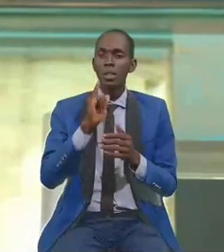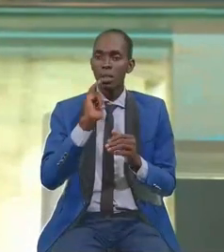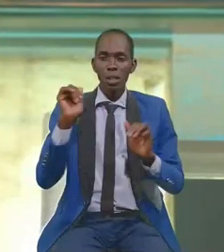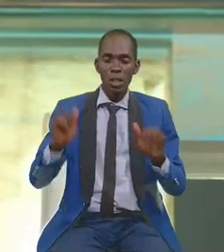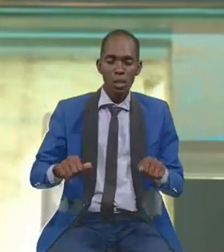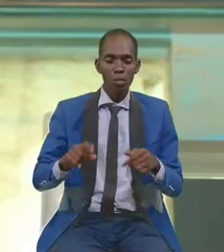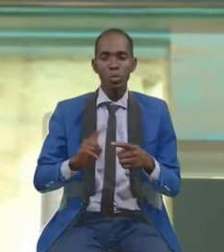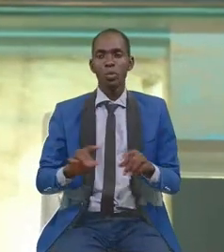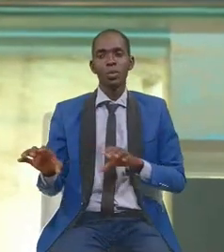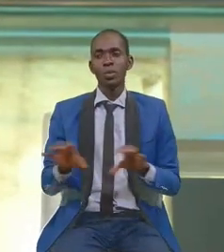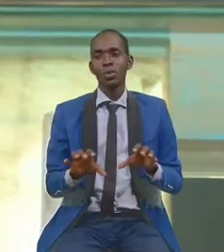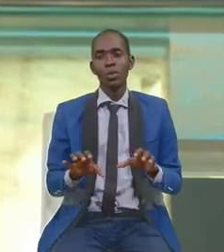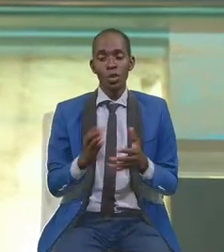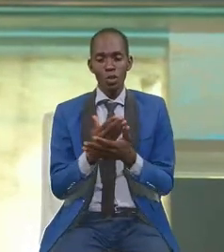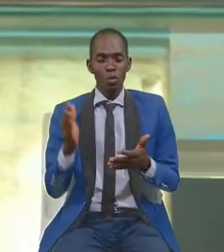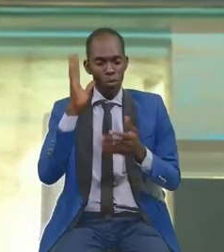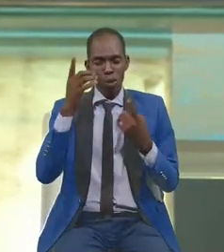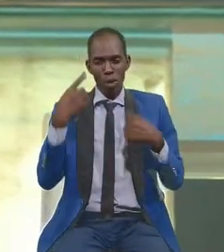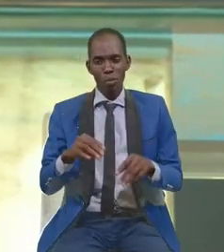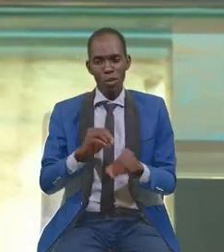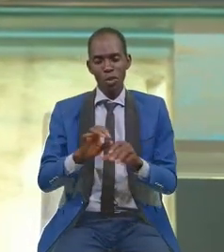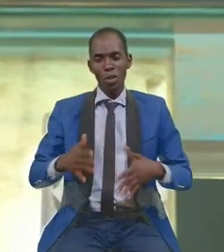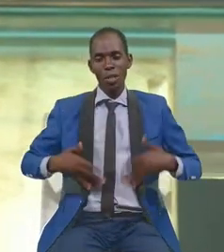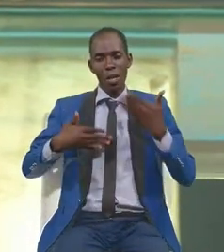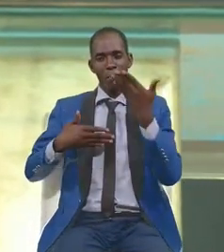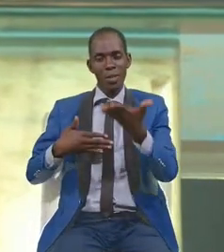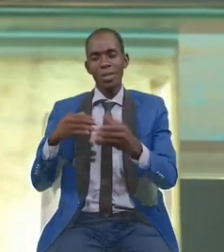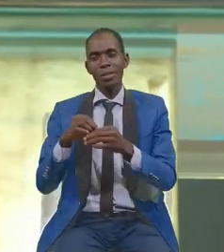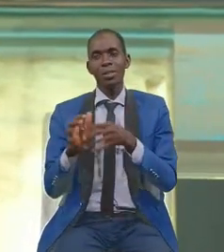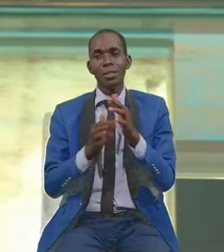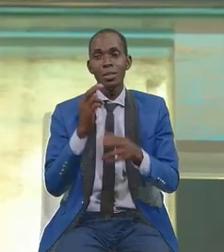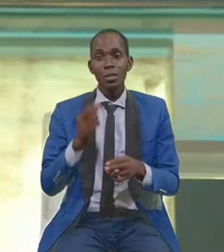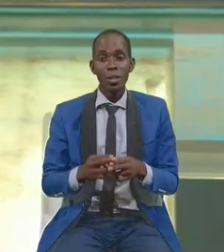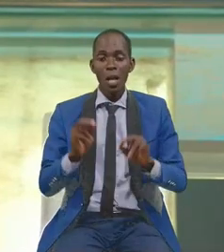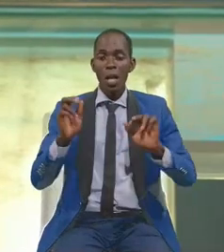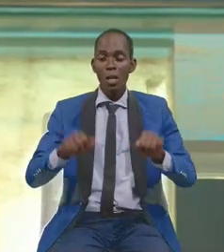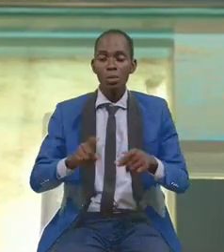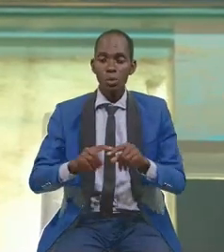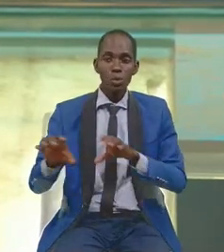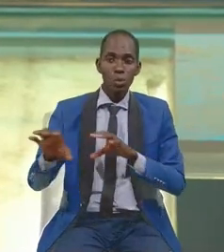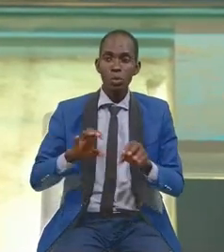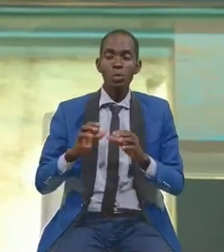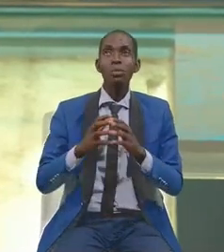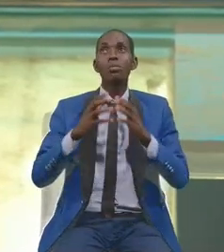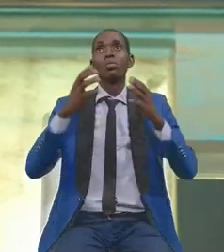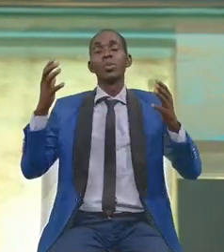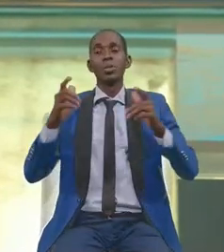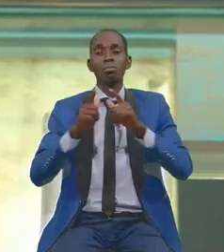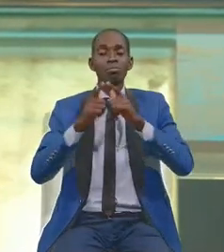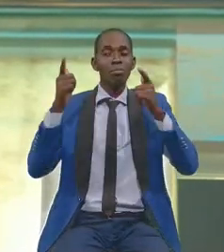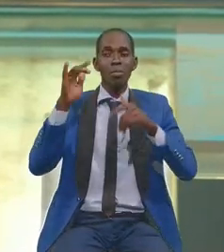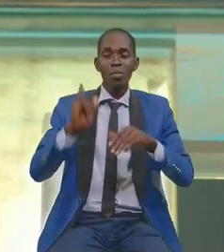celui qui peut faire, quelque chose va se produire dans votre vie. Celui qui peut faire, par la puissance